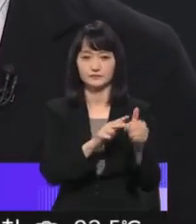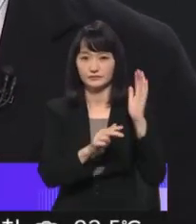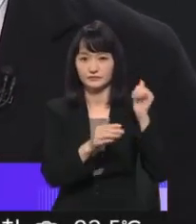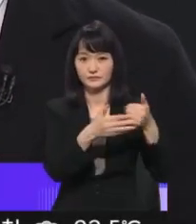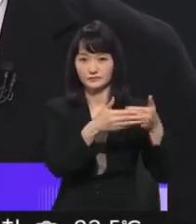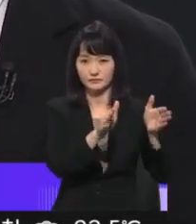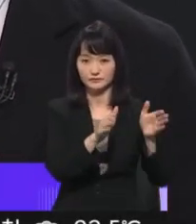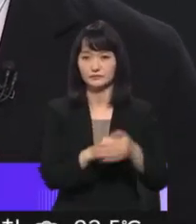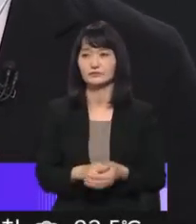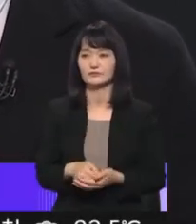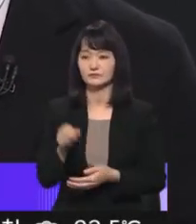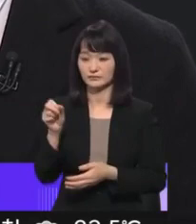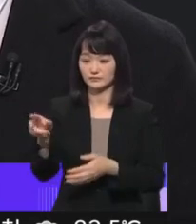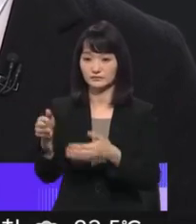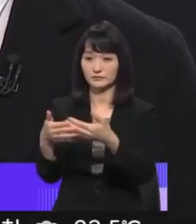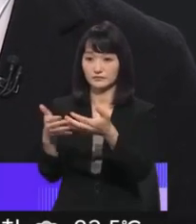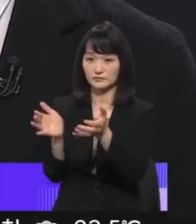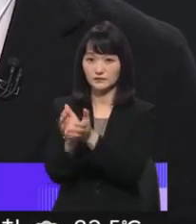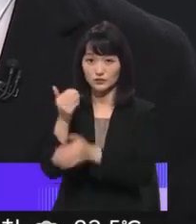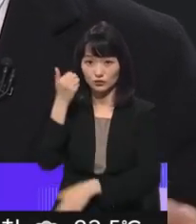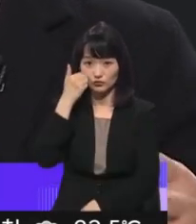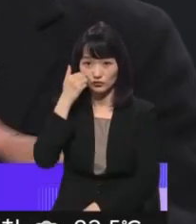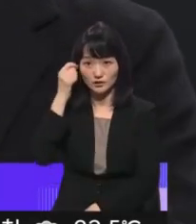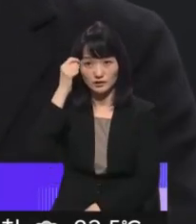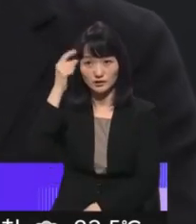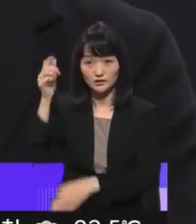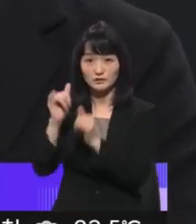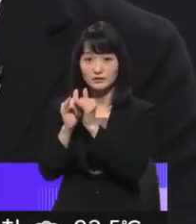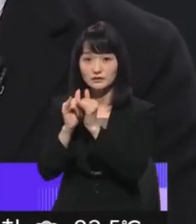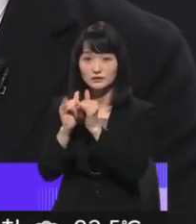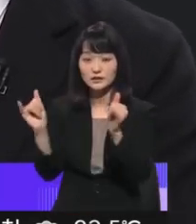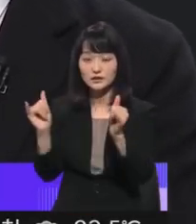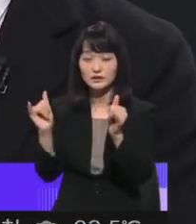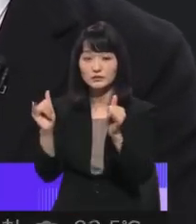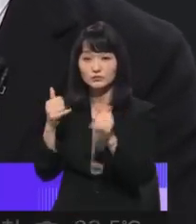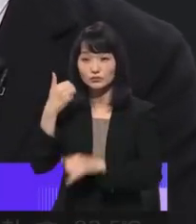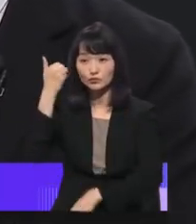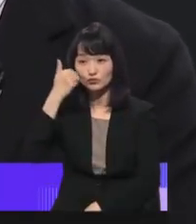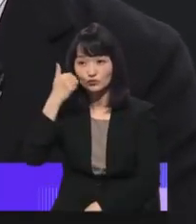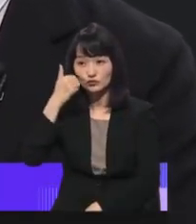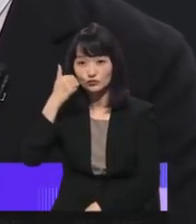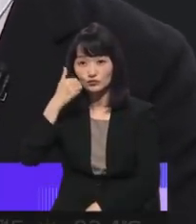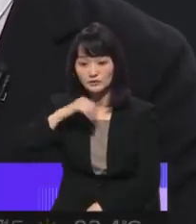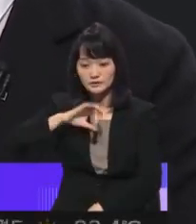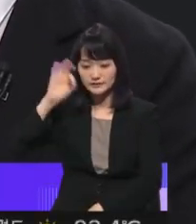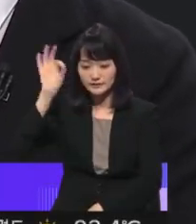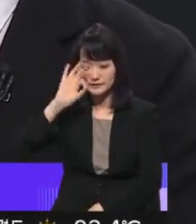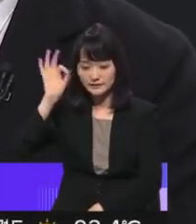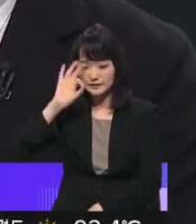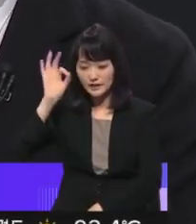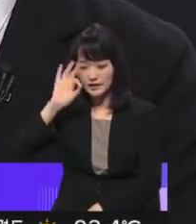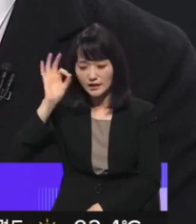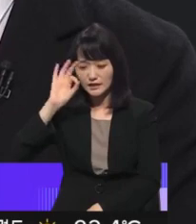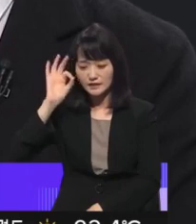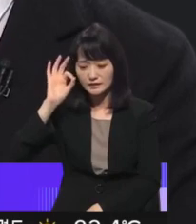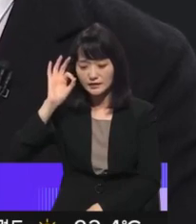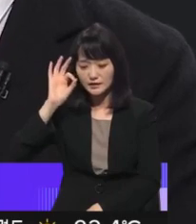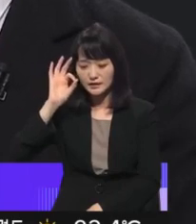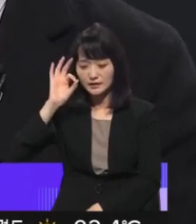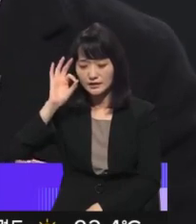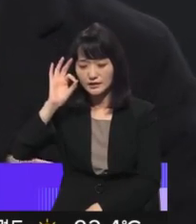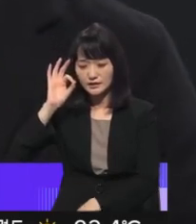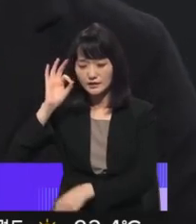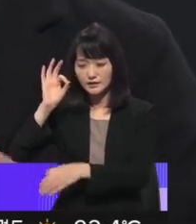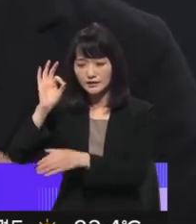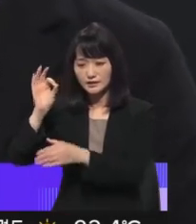여당 여당에서 누가 훌륭한 중진 입니까 중지를 모아서 그런 사람들 좀 발굴과 발굴 유일한 편집 이상하네 그런 분들이 더 식으로